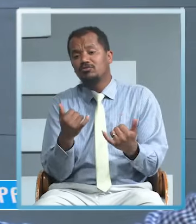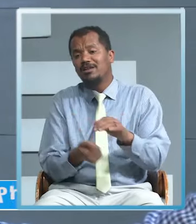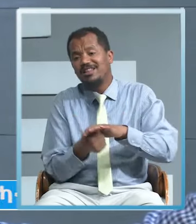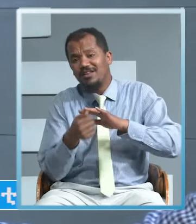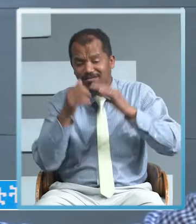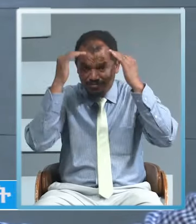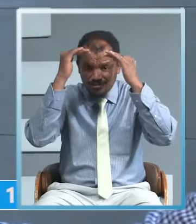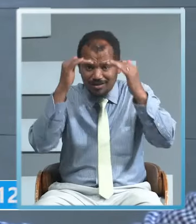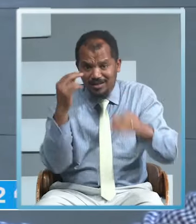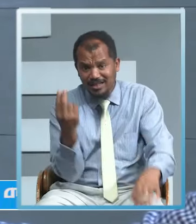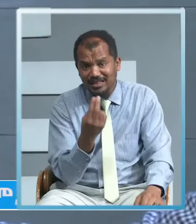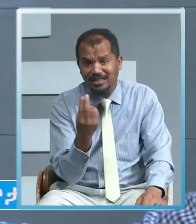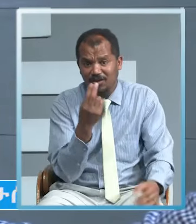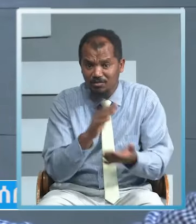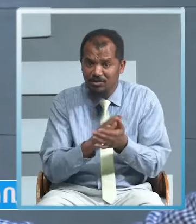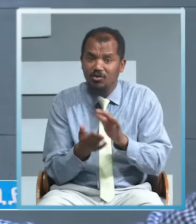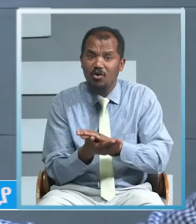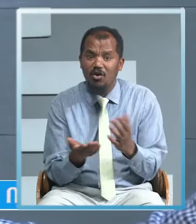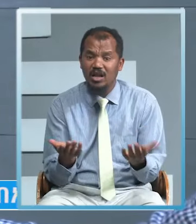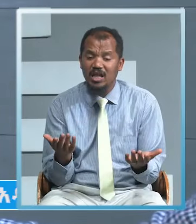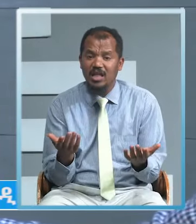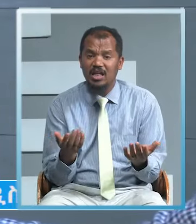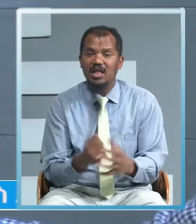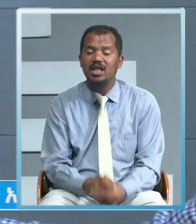መጠለያ እየተጠቀሙበት ስለሆነ